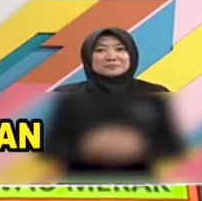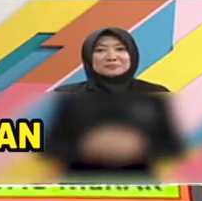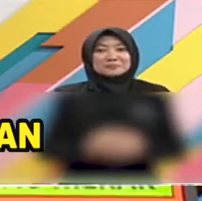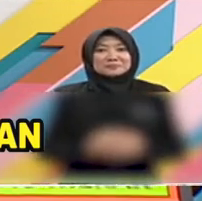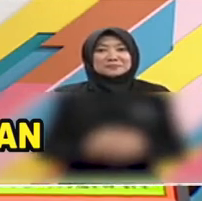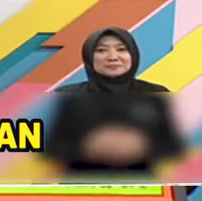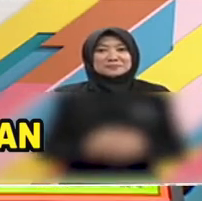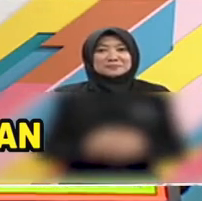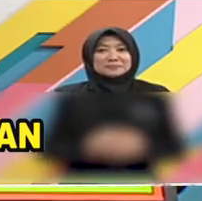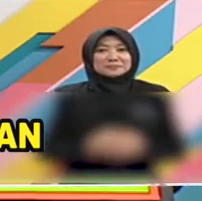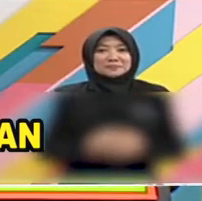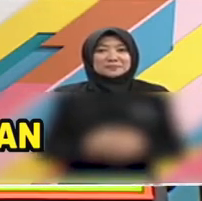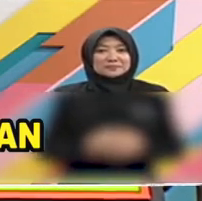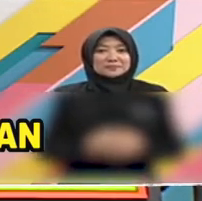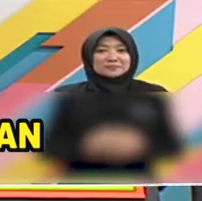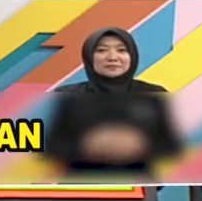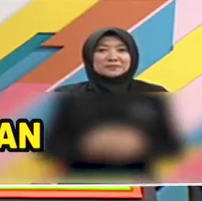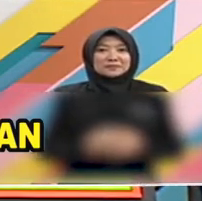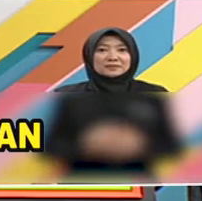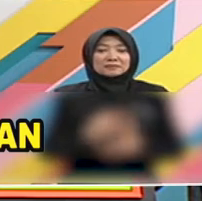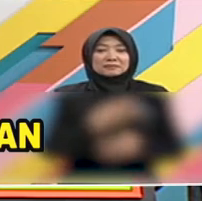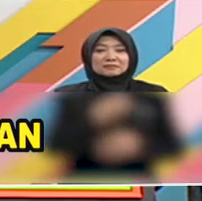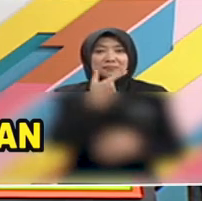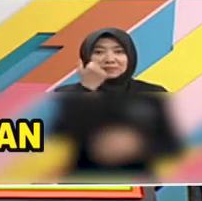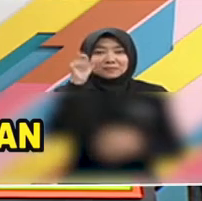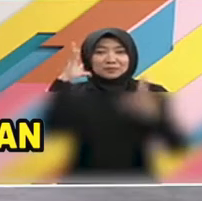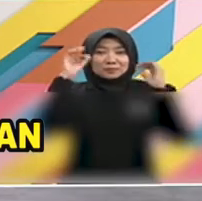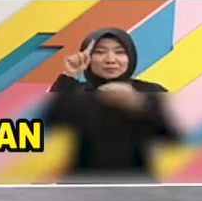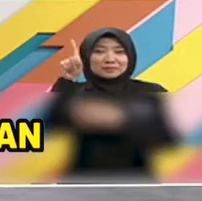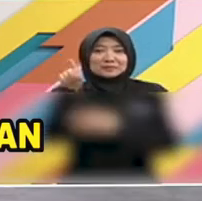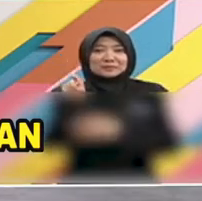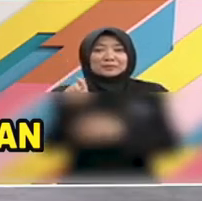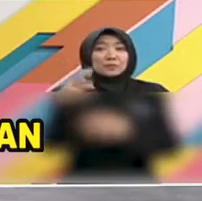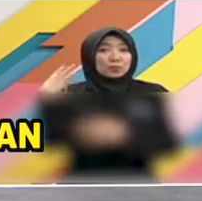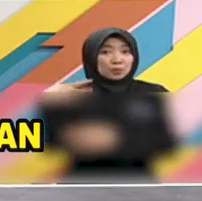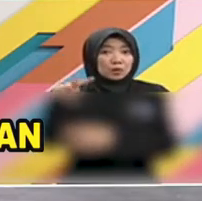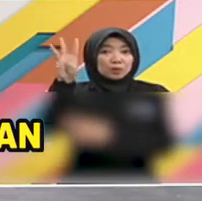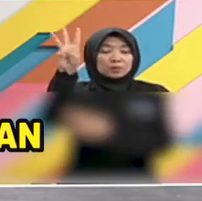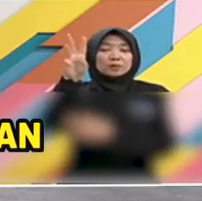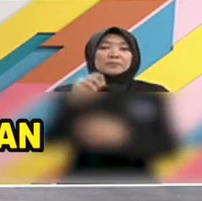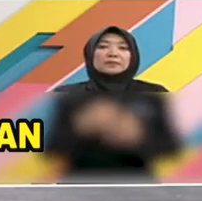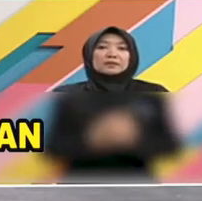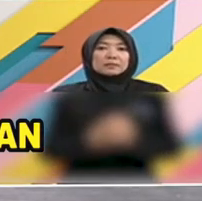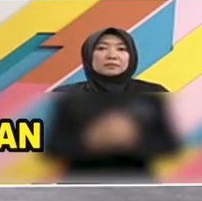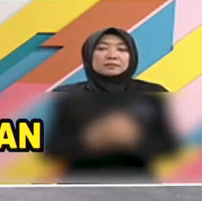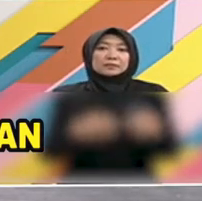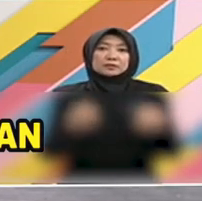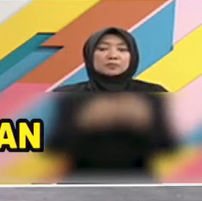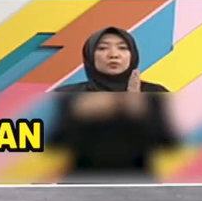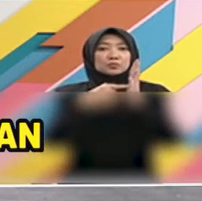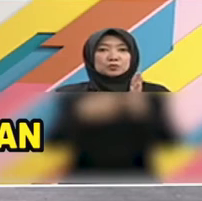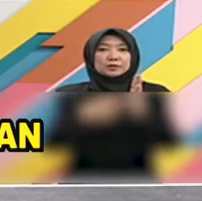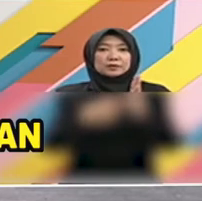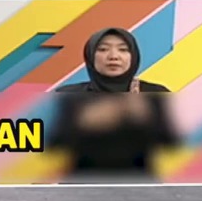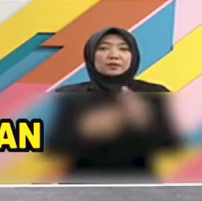cikgu nervous bila dia nak kena soal tu kan. Betul. Sebab wow ni merupakan salah satu identiti negara kita lah. Betul. Jadi kita kena